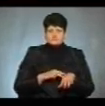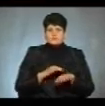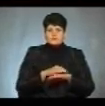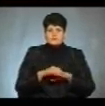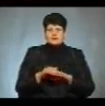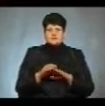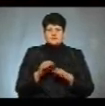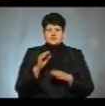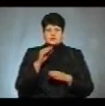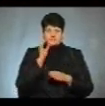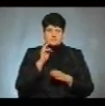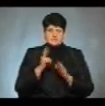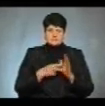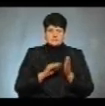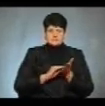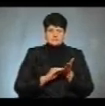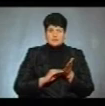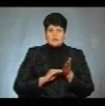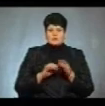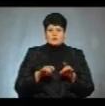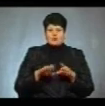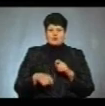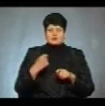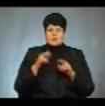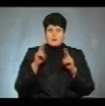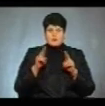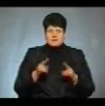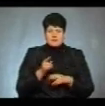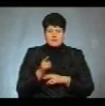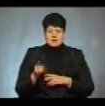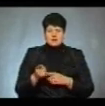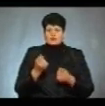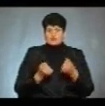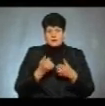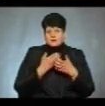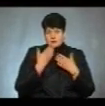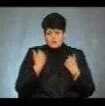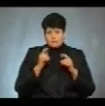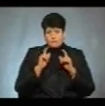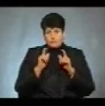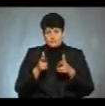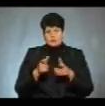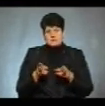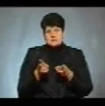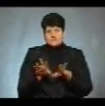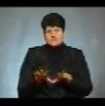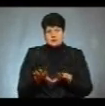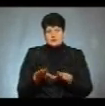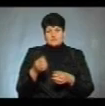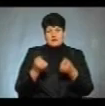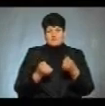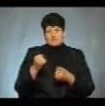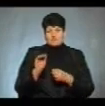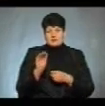27, виписує постанову за порушення правил паркування. Якщо водія немає на місці, повідомлення про винесення постанови залишають на